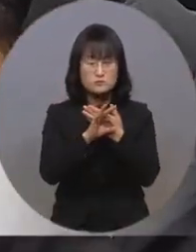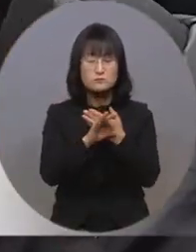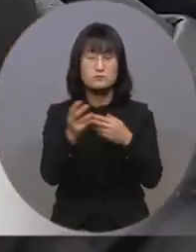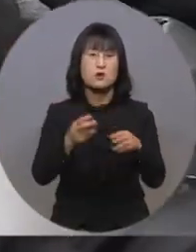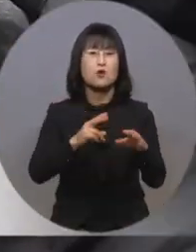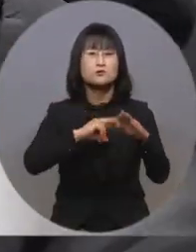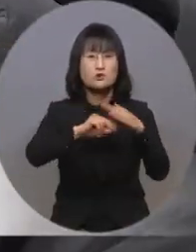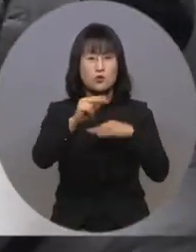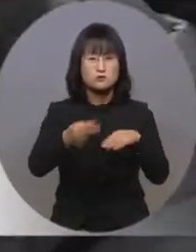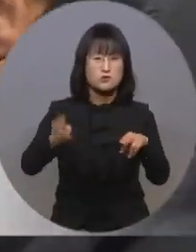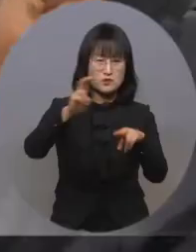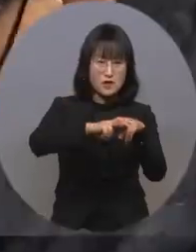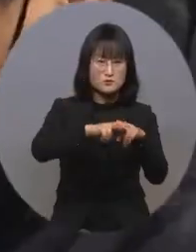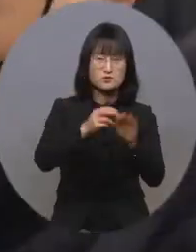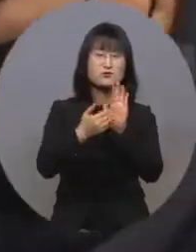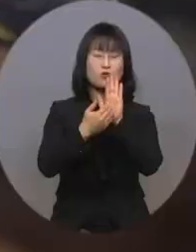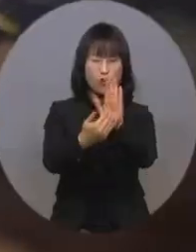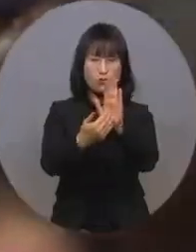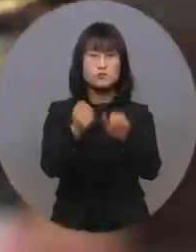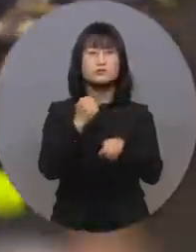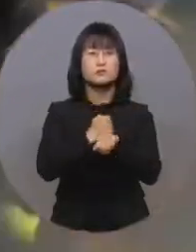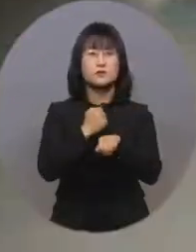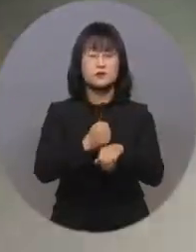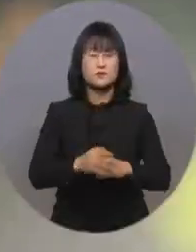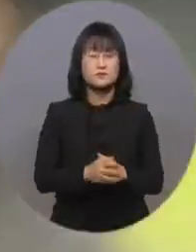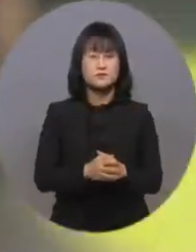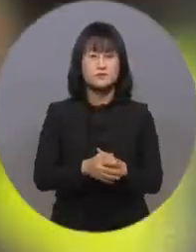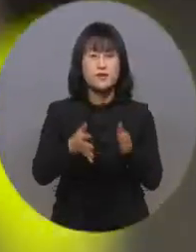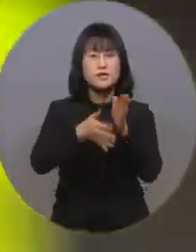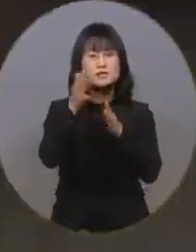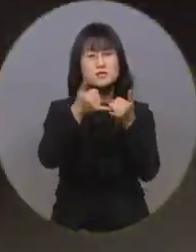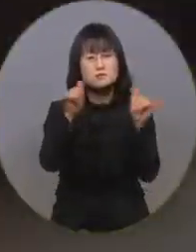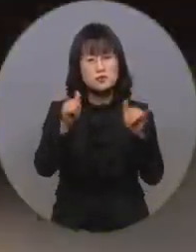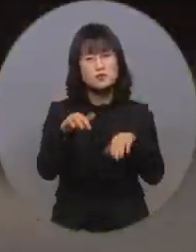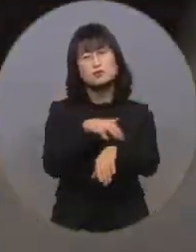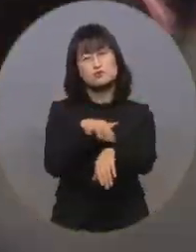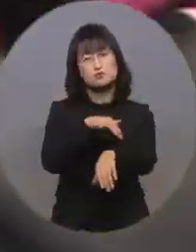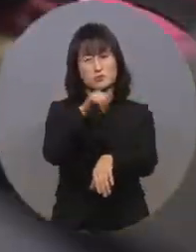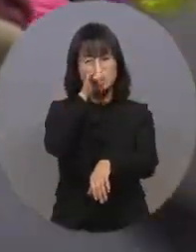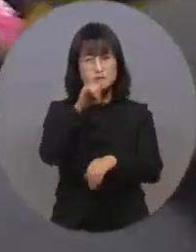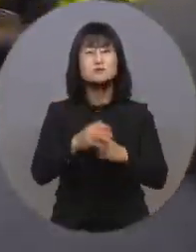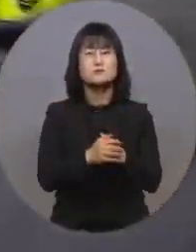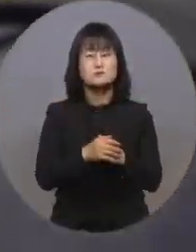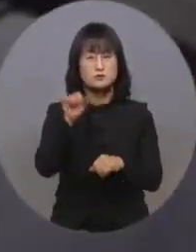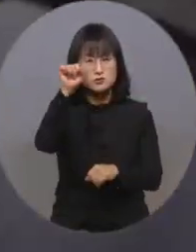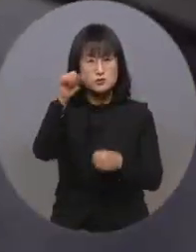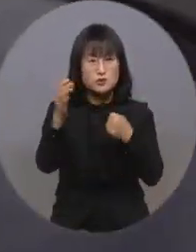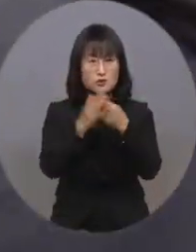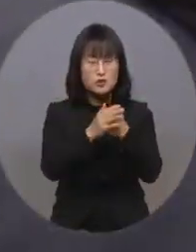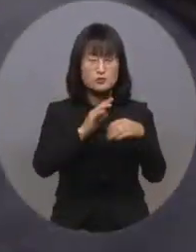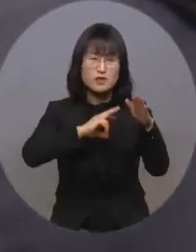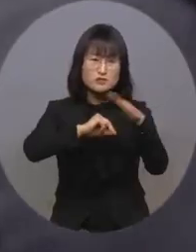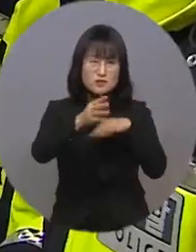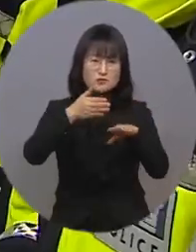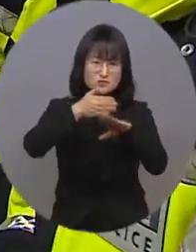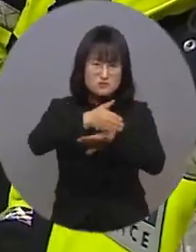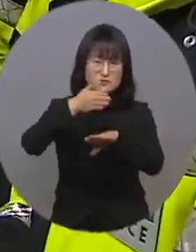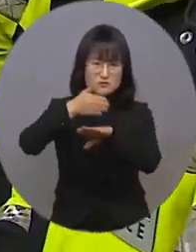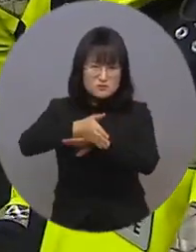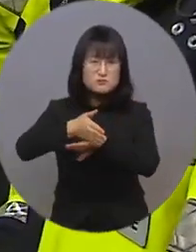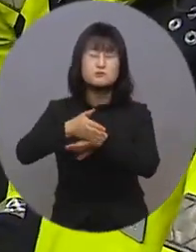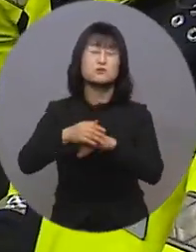탑승을 거부할 수 있음을 알려드립니다. 시민들의 불편도 잇따랐습니다. 시위로 인해 지하철이 제때 도착하지